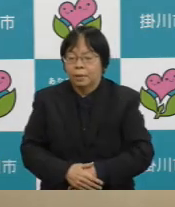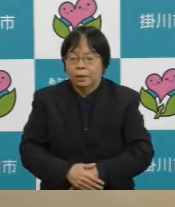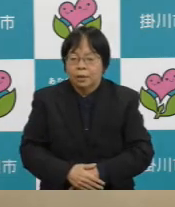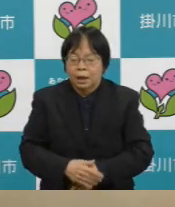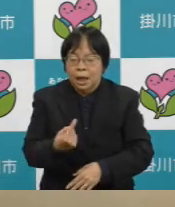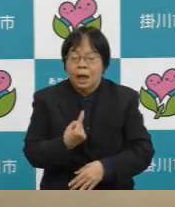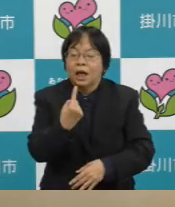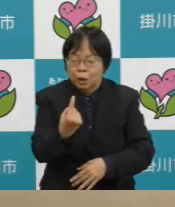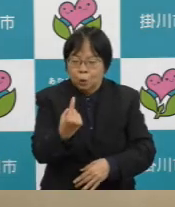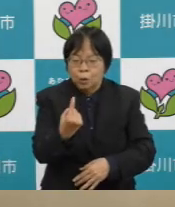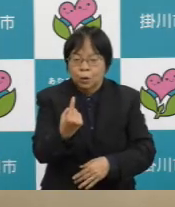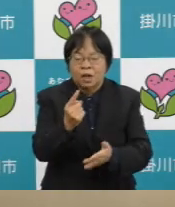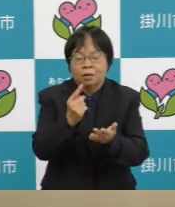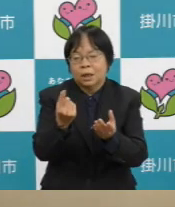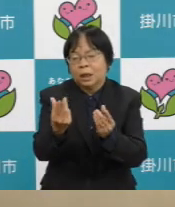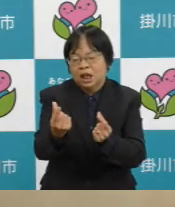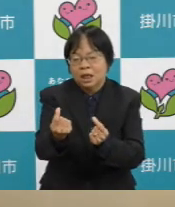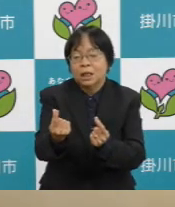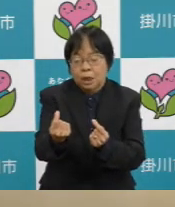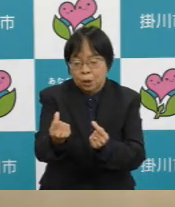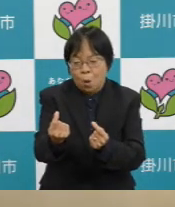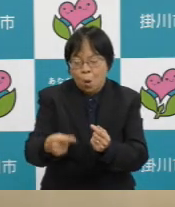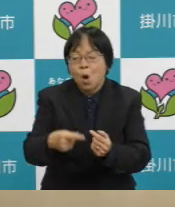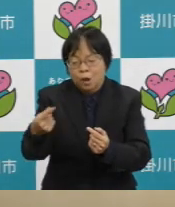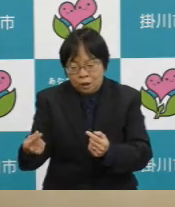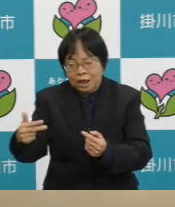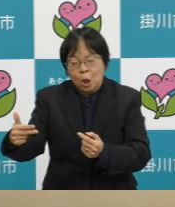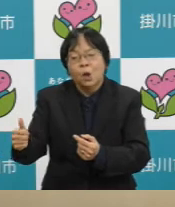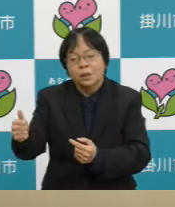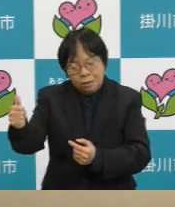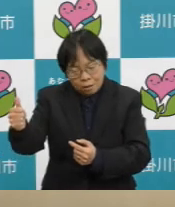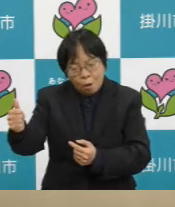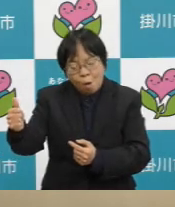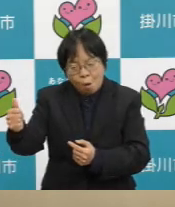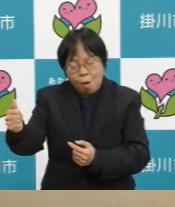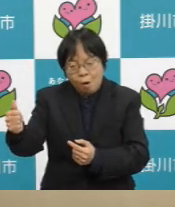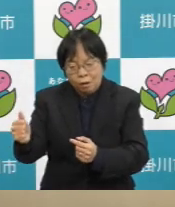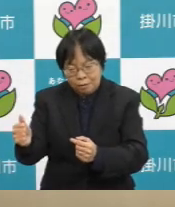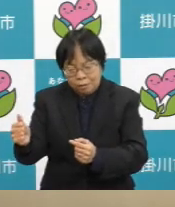しっかり、次の方に、